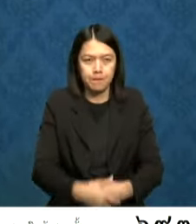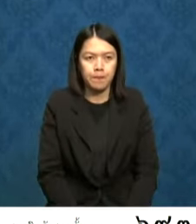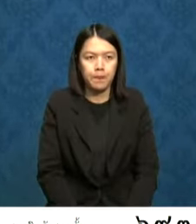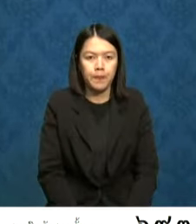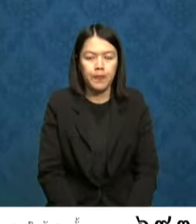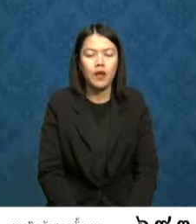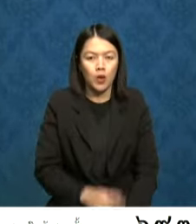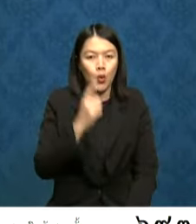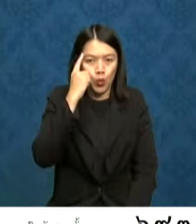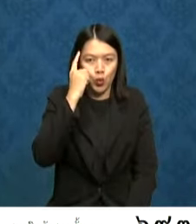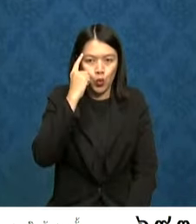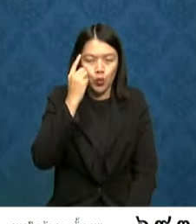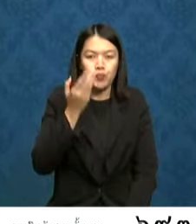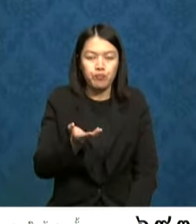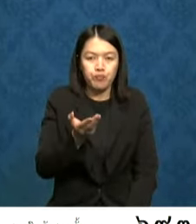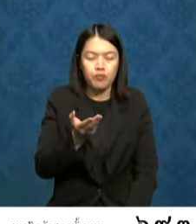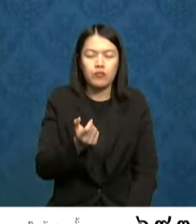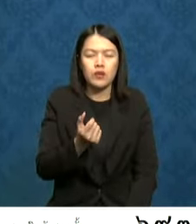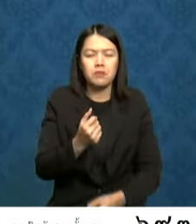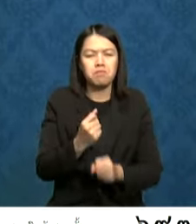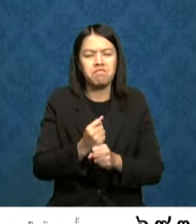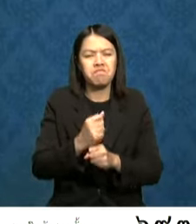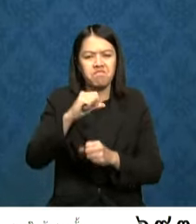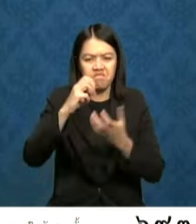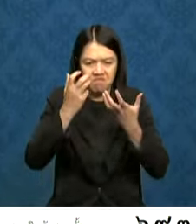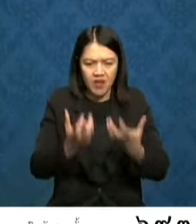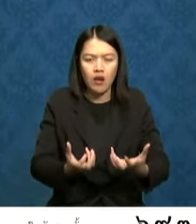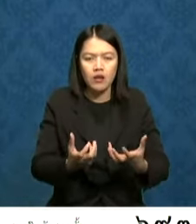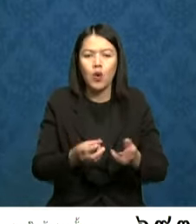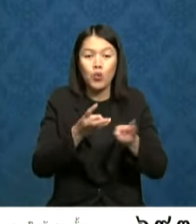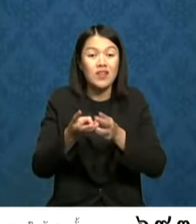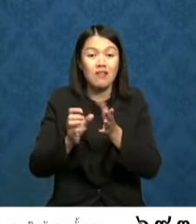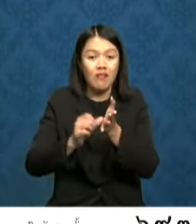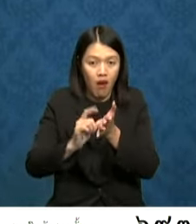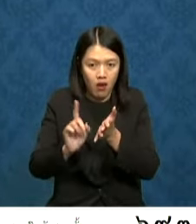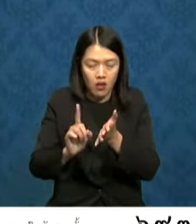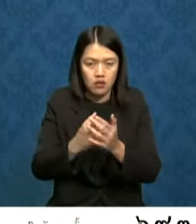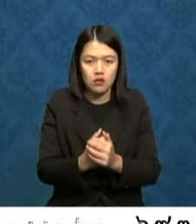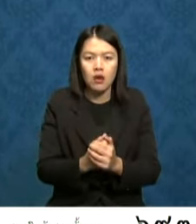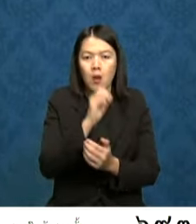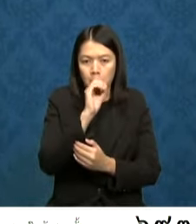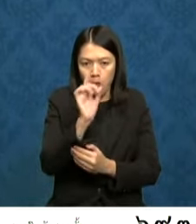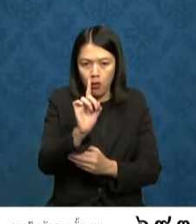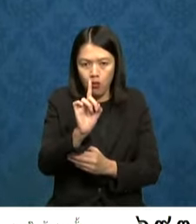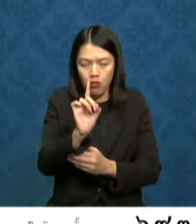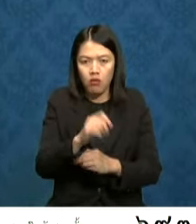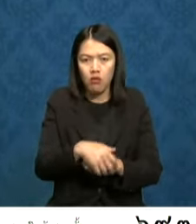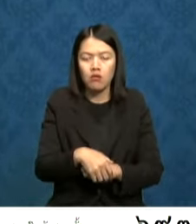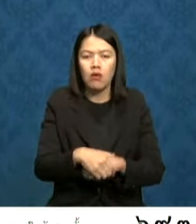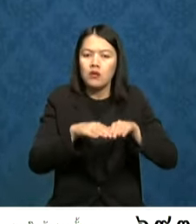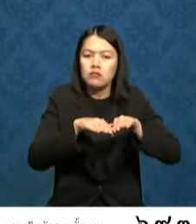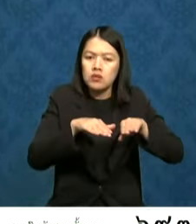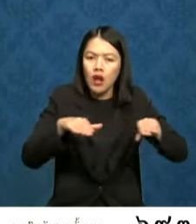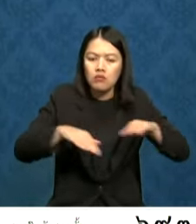รู้ซึ้งมากนะคะแต่ว่าอที่แยกก็คือพอไปดูทางออกนะคะกลับเป็นการพูดถึงเรื่องเบสิค